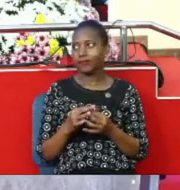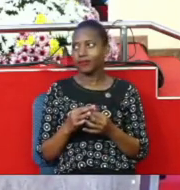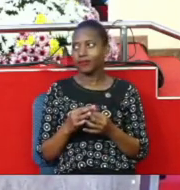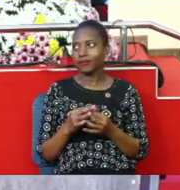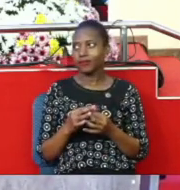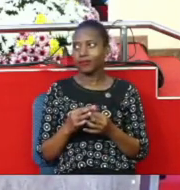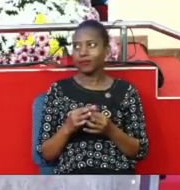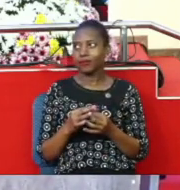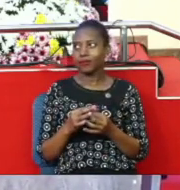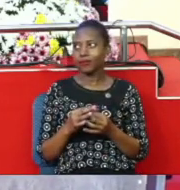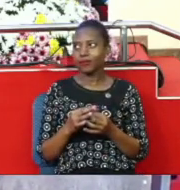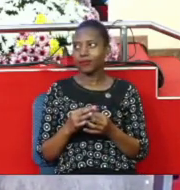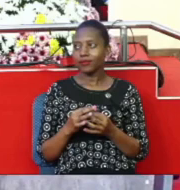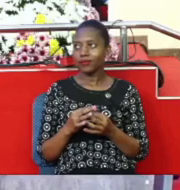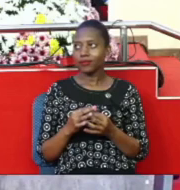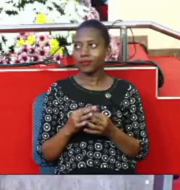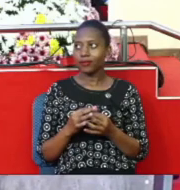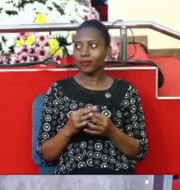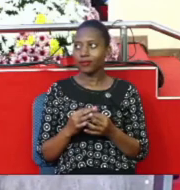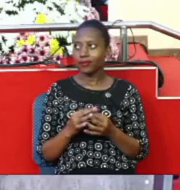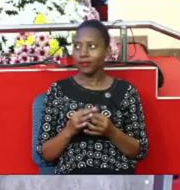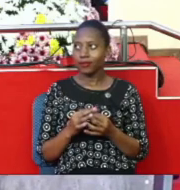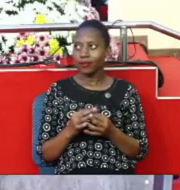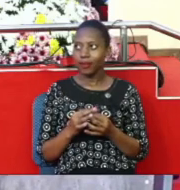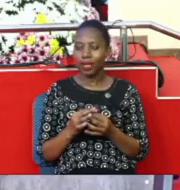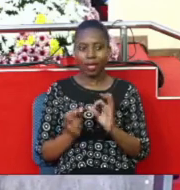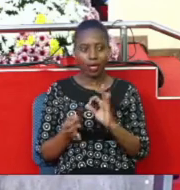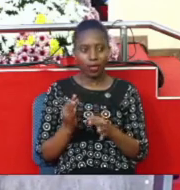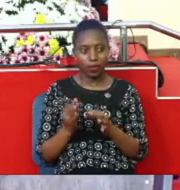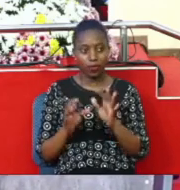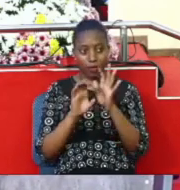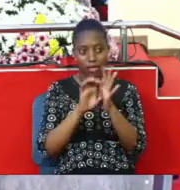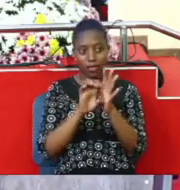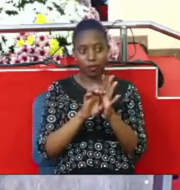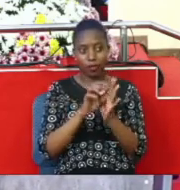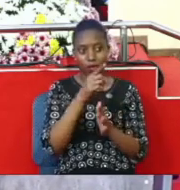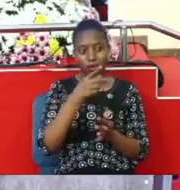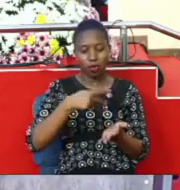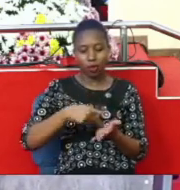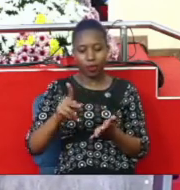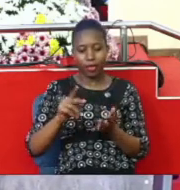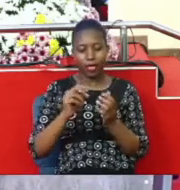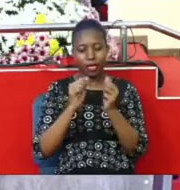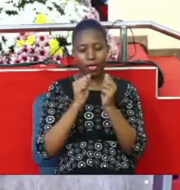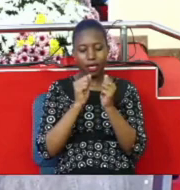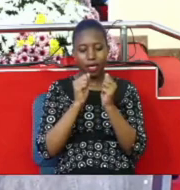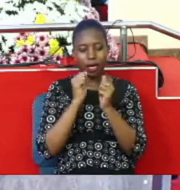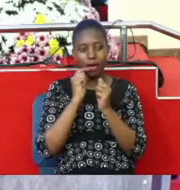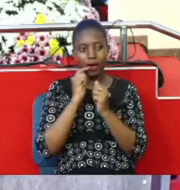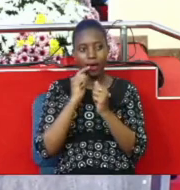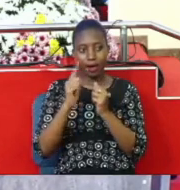mimi na wewe. Mimi nitoe 10,000 tithe. Na wewe ukule yako 100. Maisha yako na